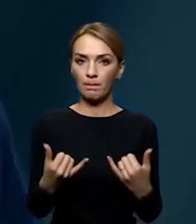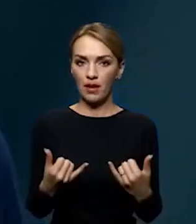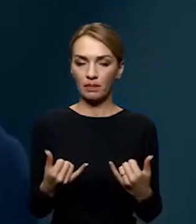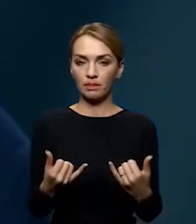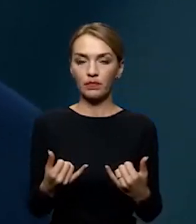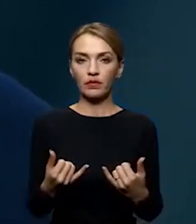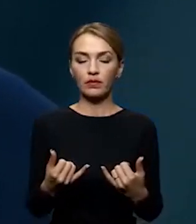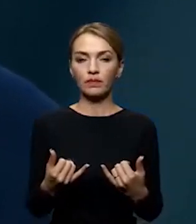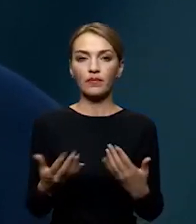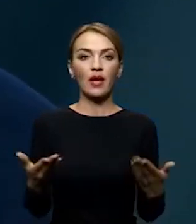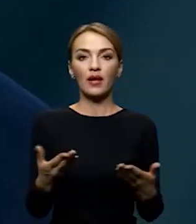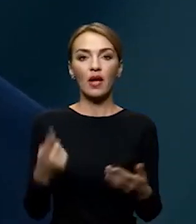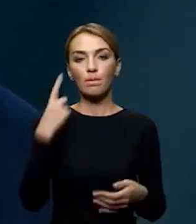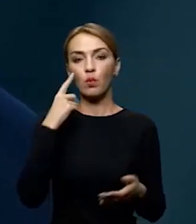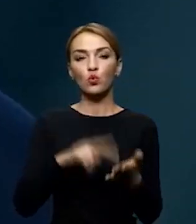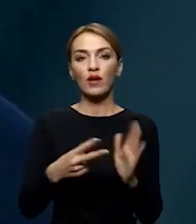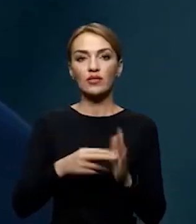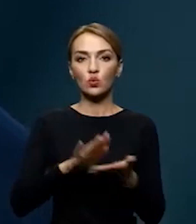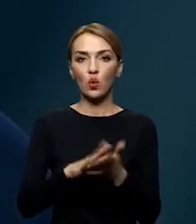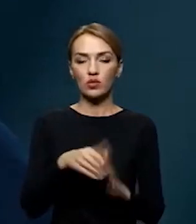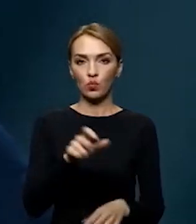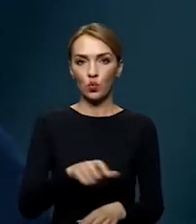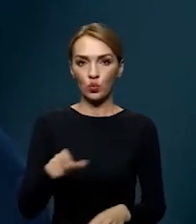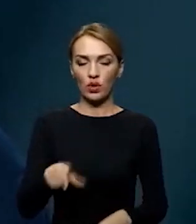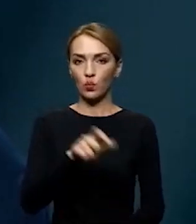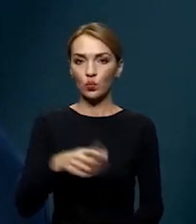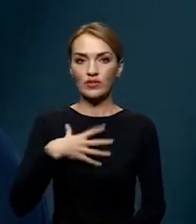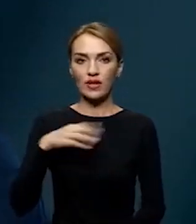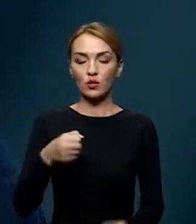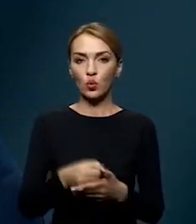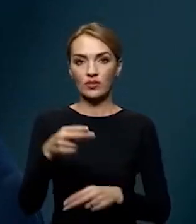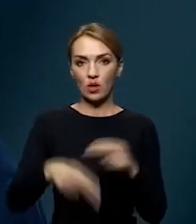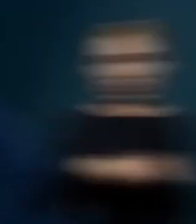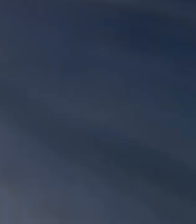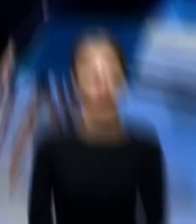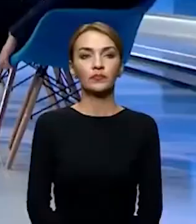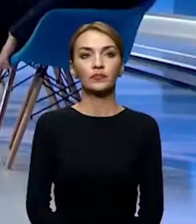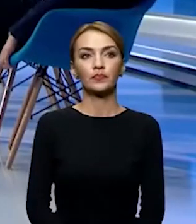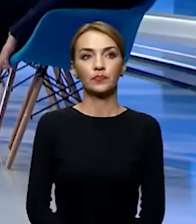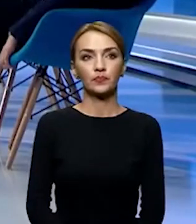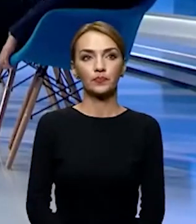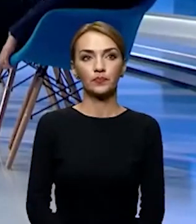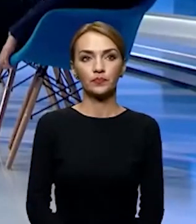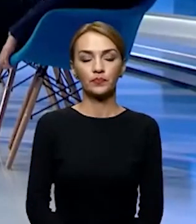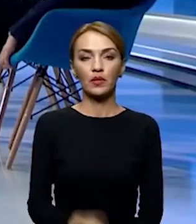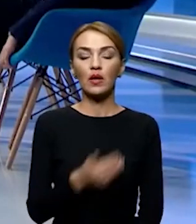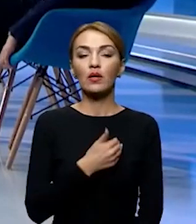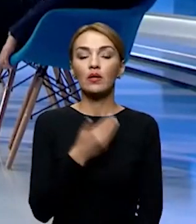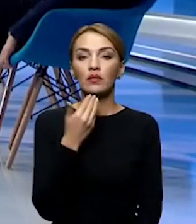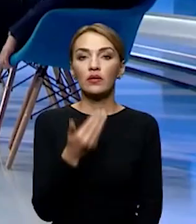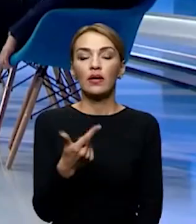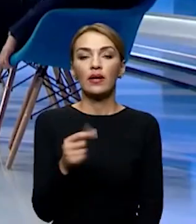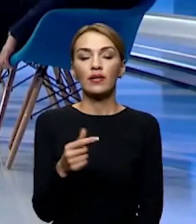яке прогнозування ситуації по людям, які загинуть до кінця року? 20 тисяч. Я хочу сказати, де нам